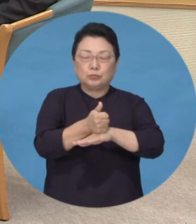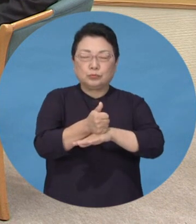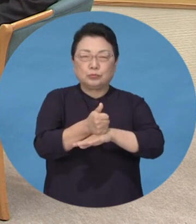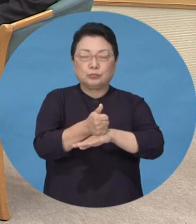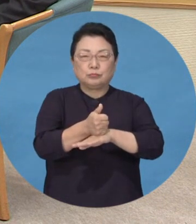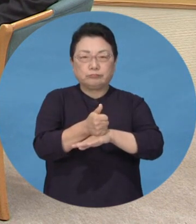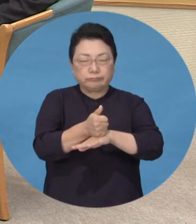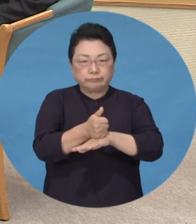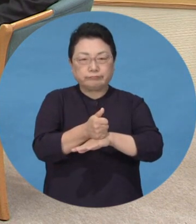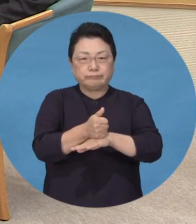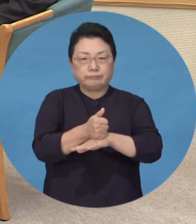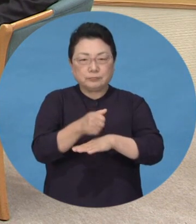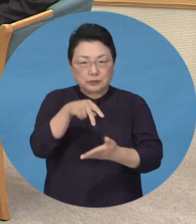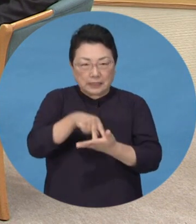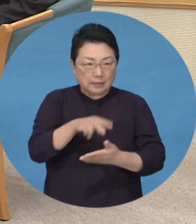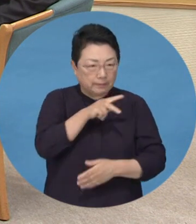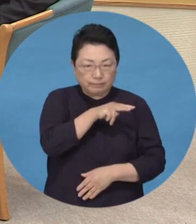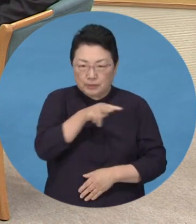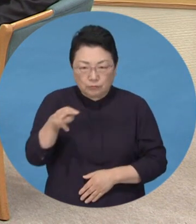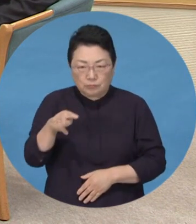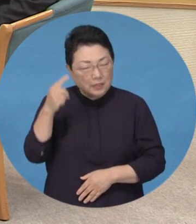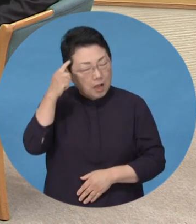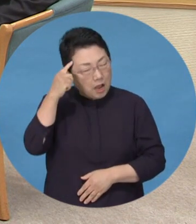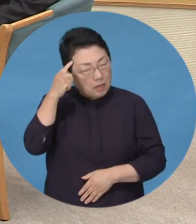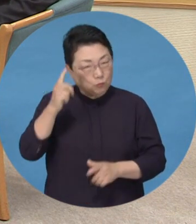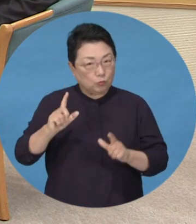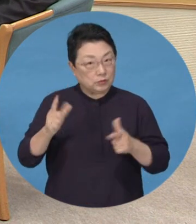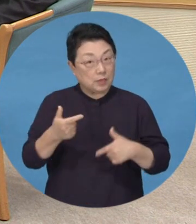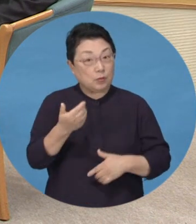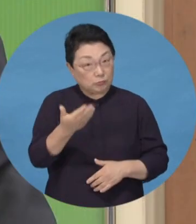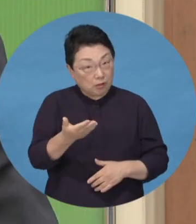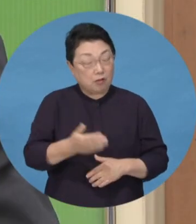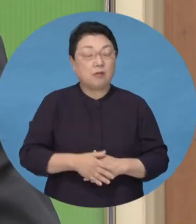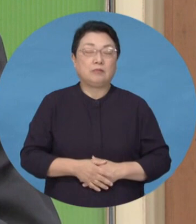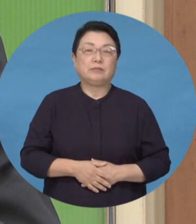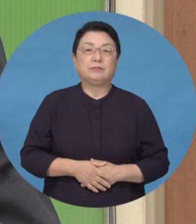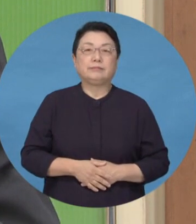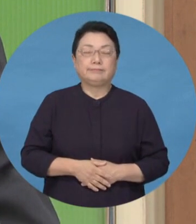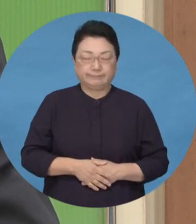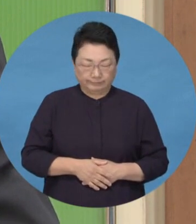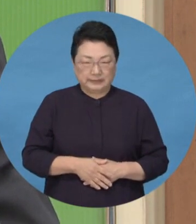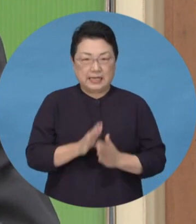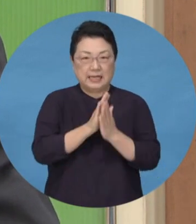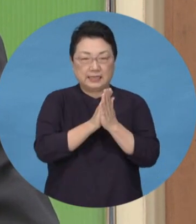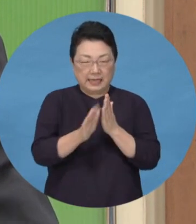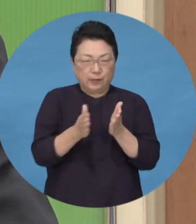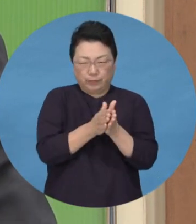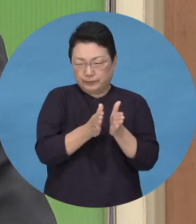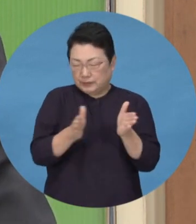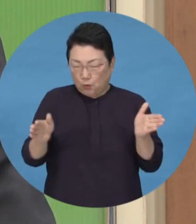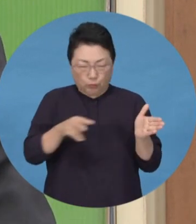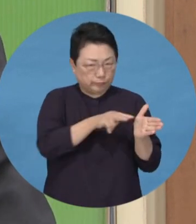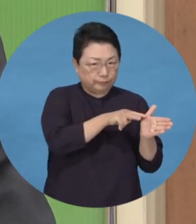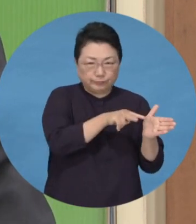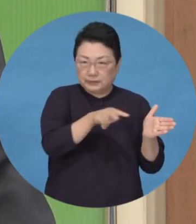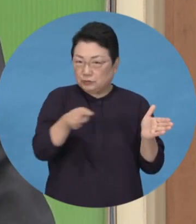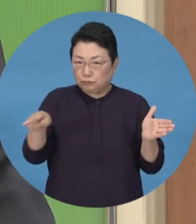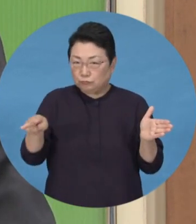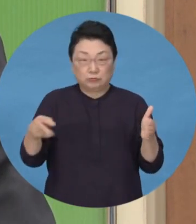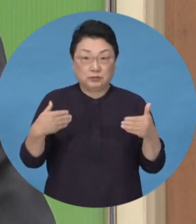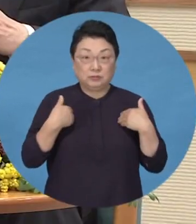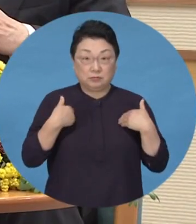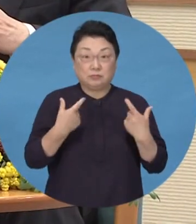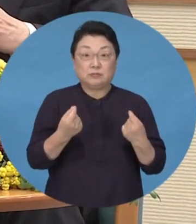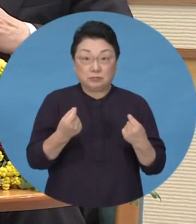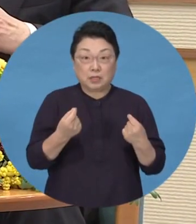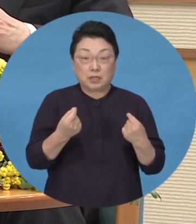とかこう見える物ってねやはり違うというものは実感されました360度県政を見ないといけないわけです